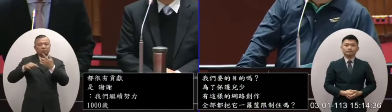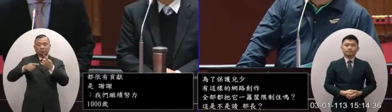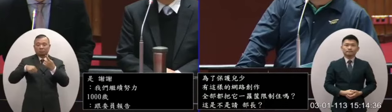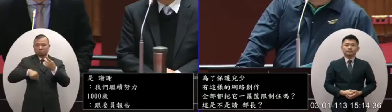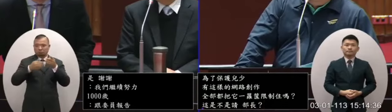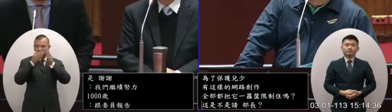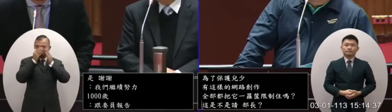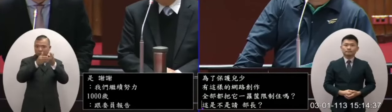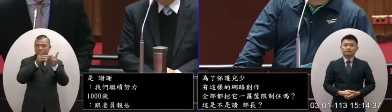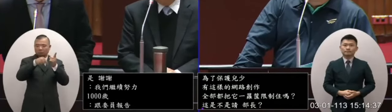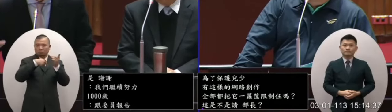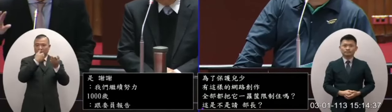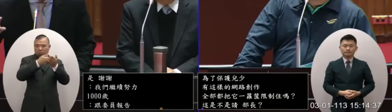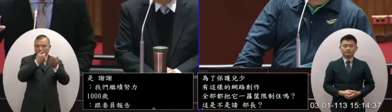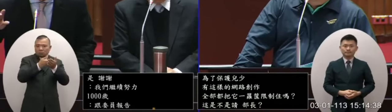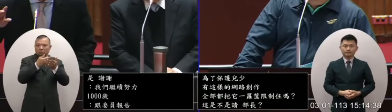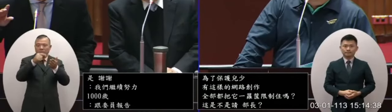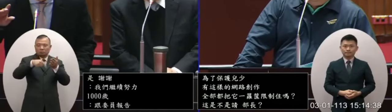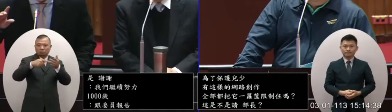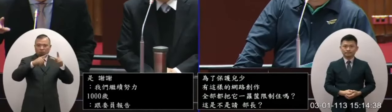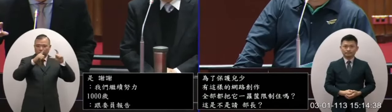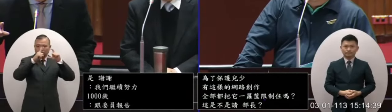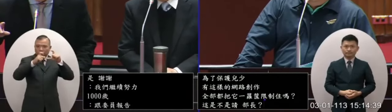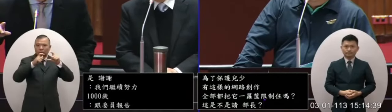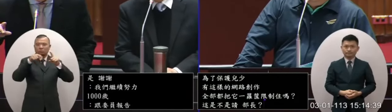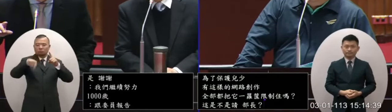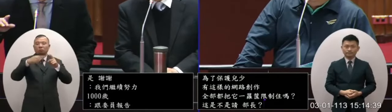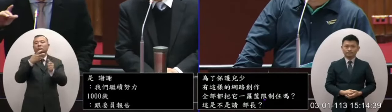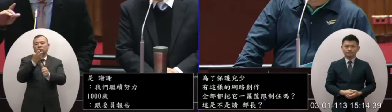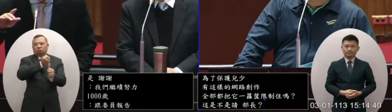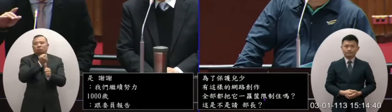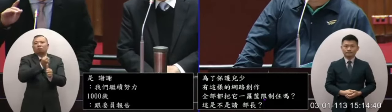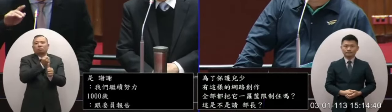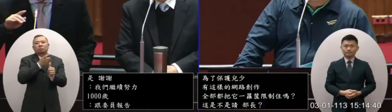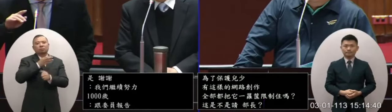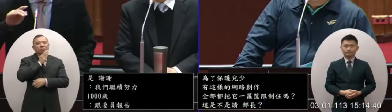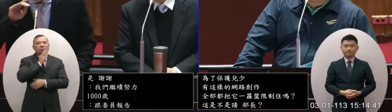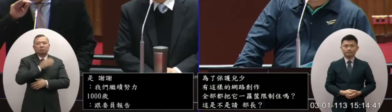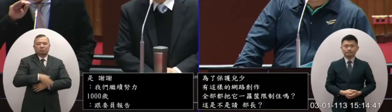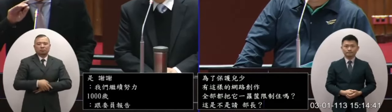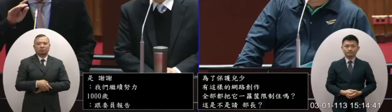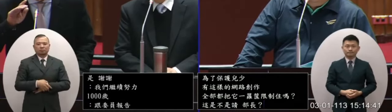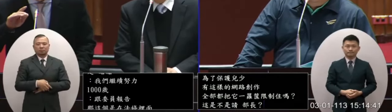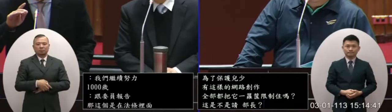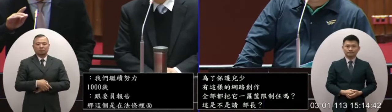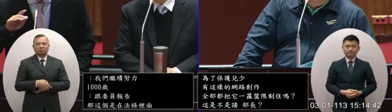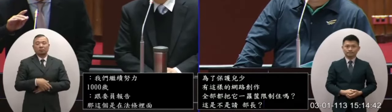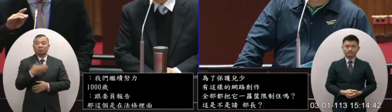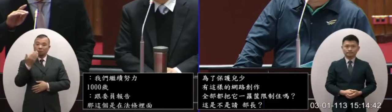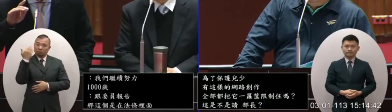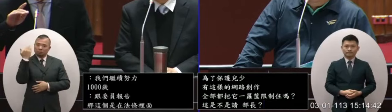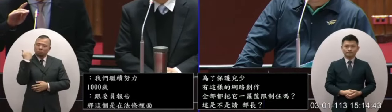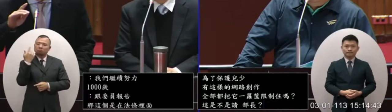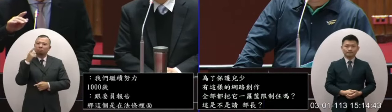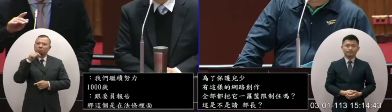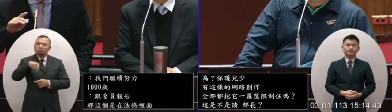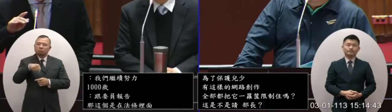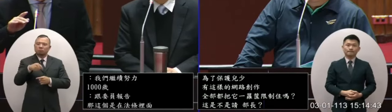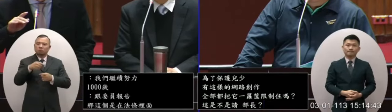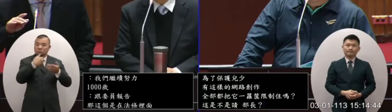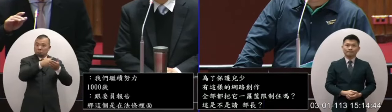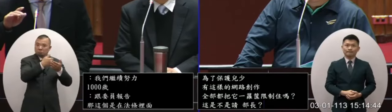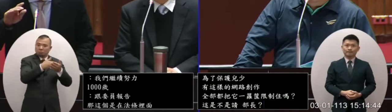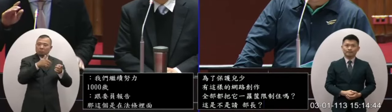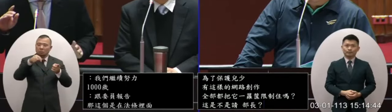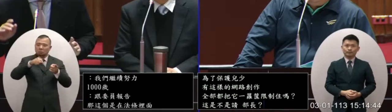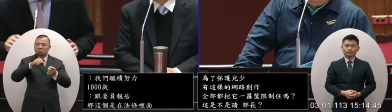就有是列入到这个管制的范围，但是过去对什么样的图像属于青少